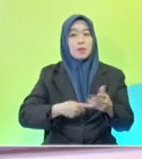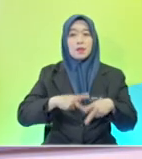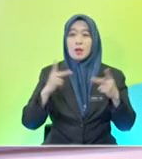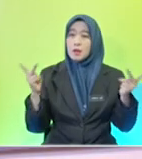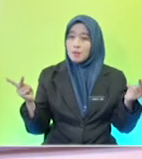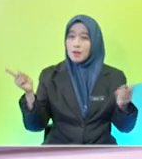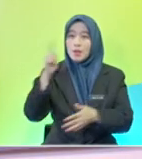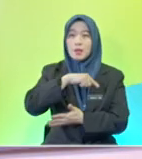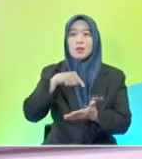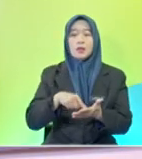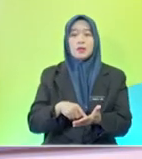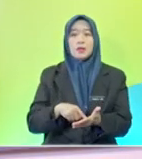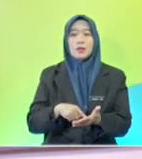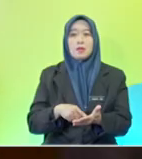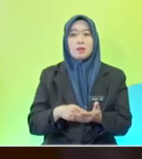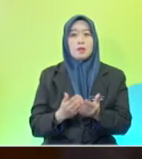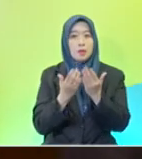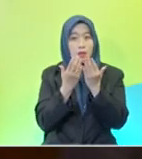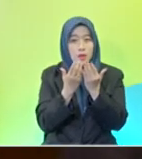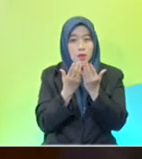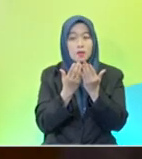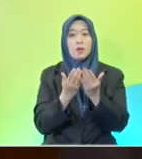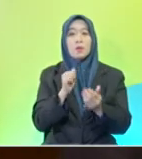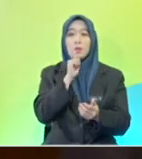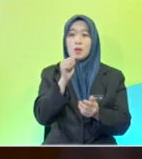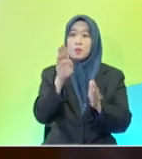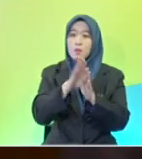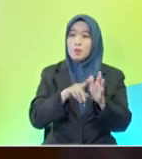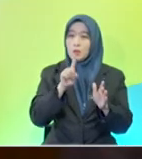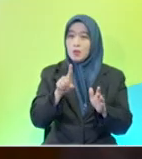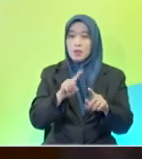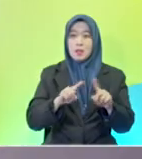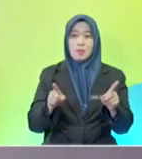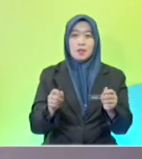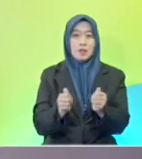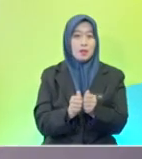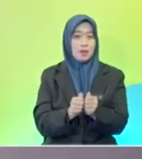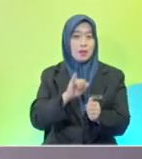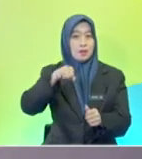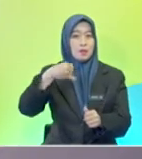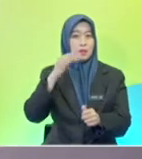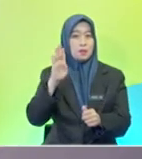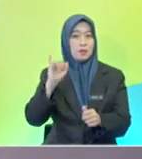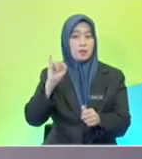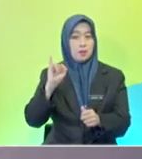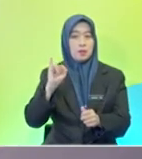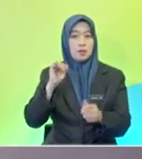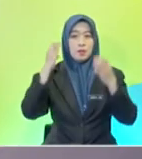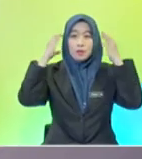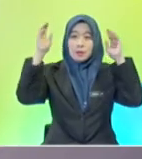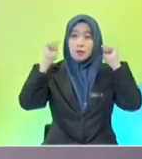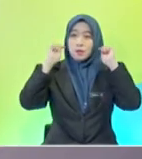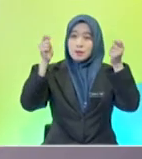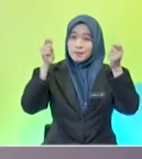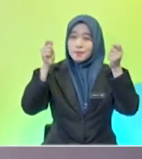baik, Alhamdulillah. Alhamdulillah. Okey, Ustazah, bukan kita berdua sahaja. Ya. Bahkan kita bersama dengan guru jurubahasa isyarat kita, Cikgu